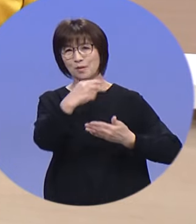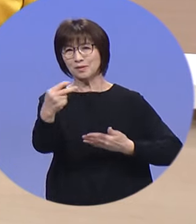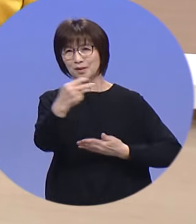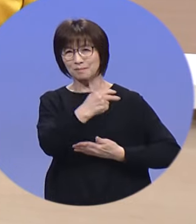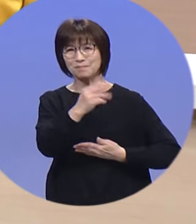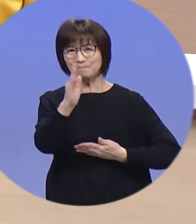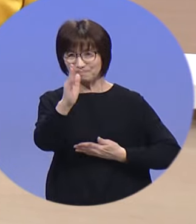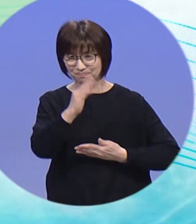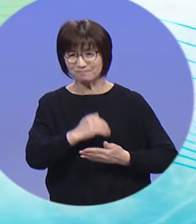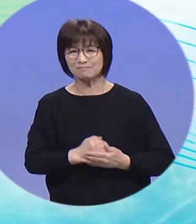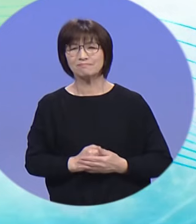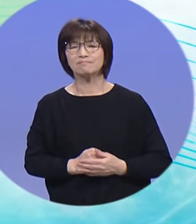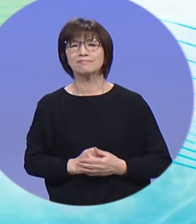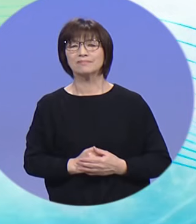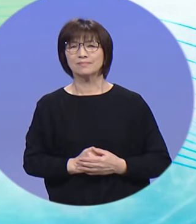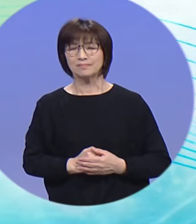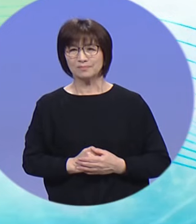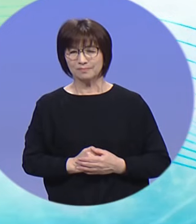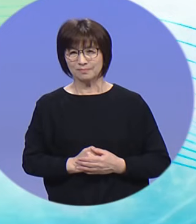ください。